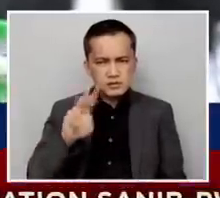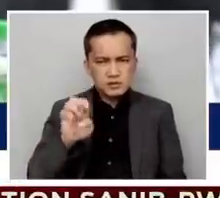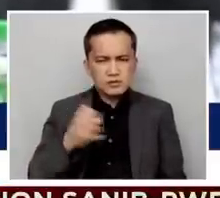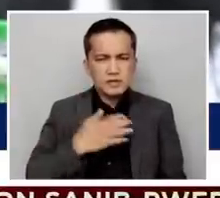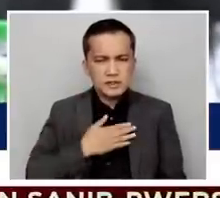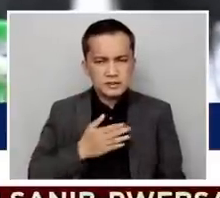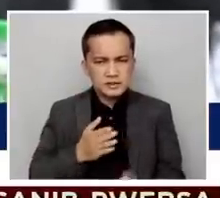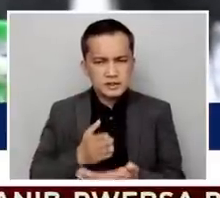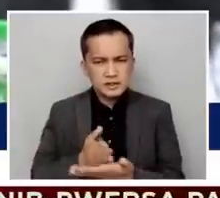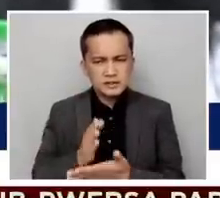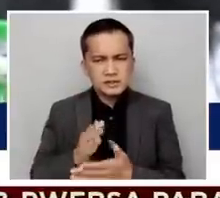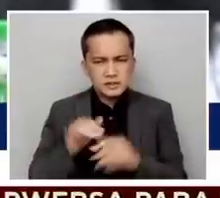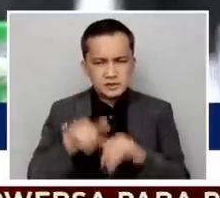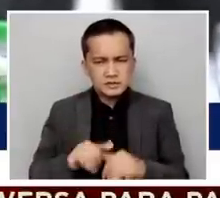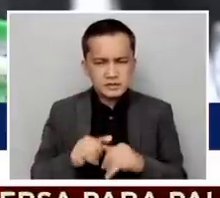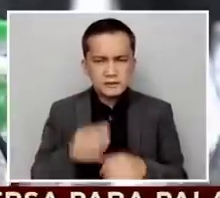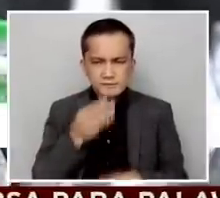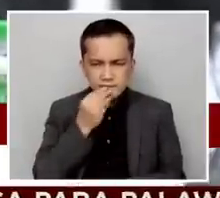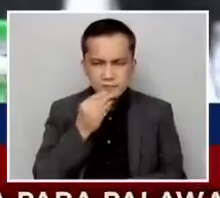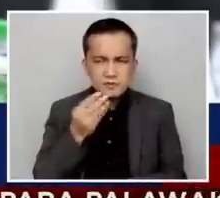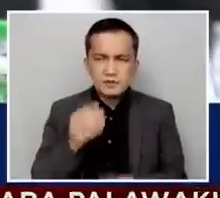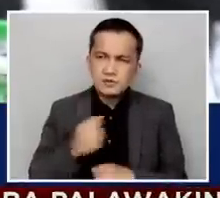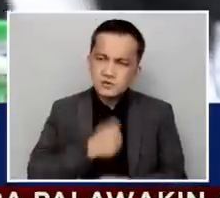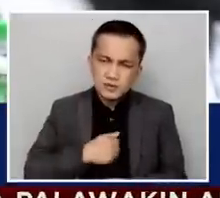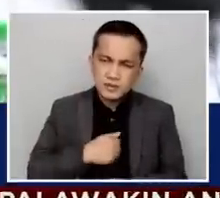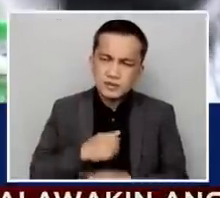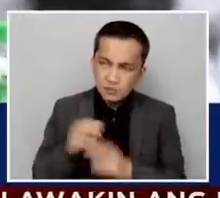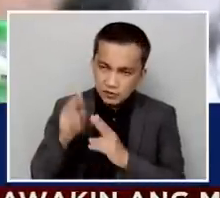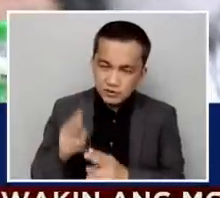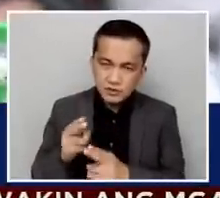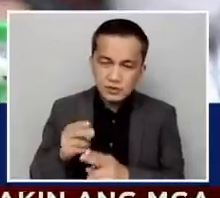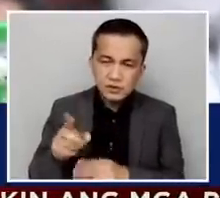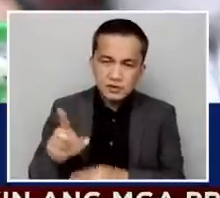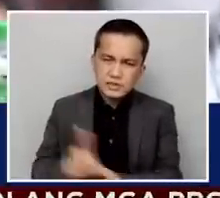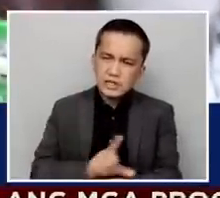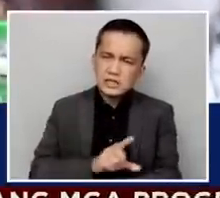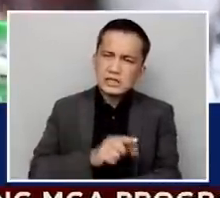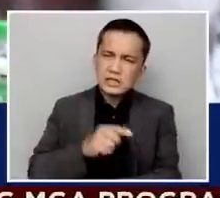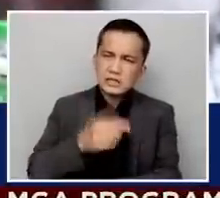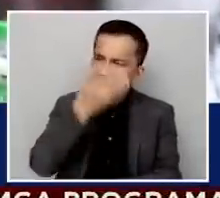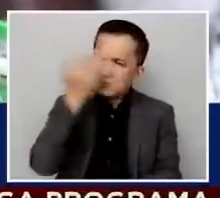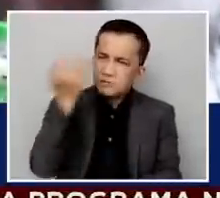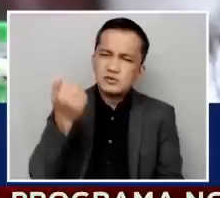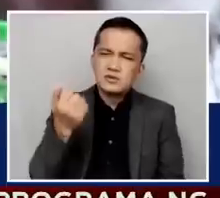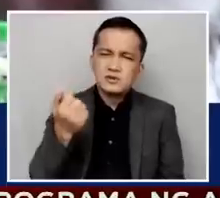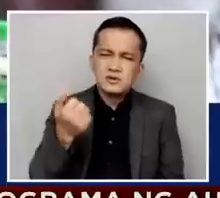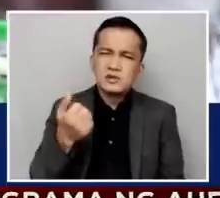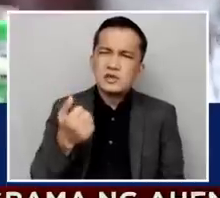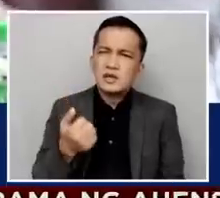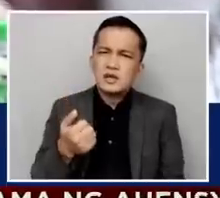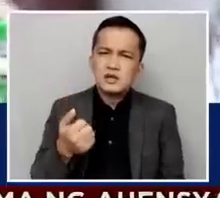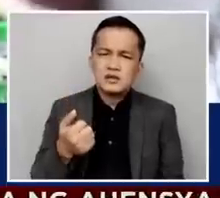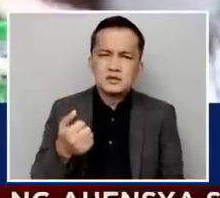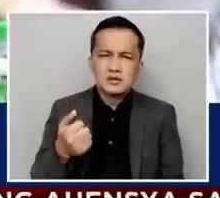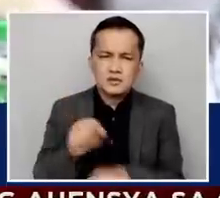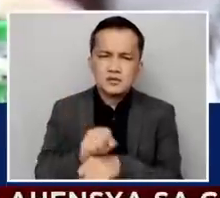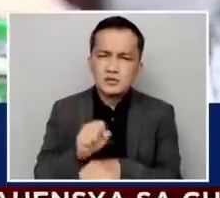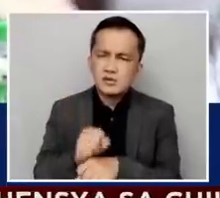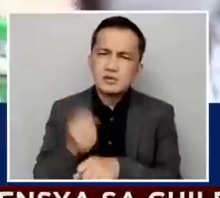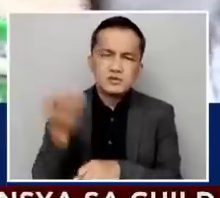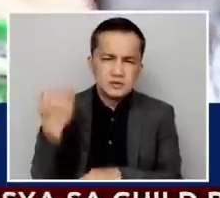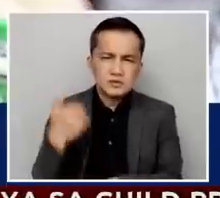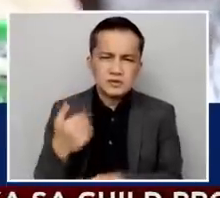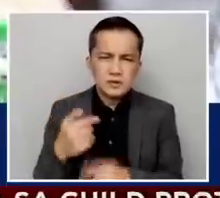Honor. Your Honor, kasi that time po kasi matagal na kaya hindi ko po ma-recall yung naging operation po that time.